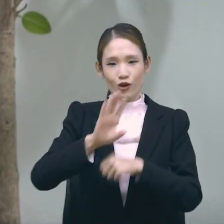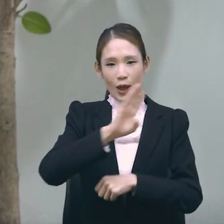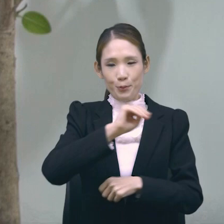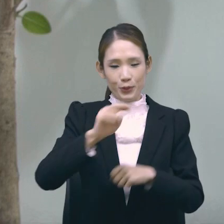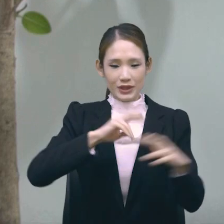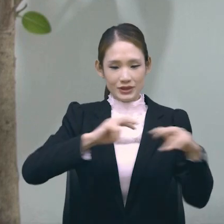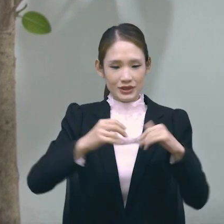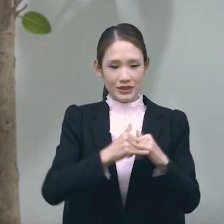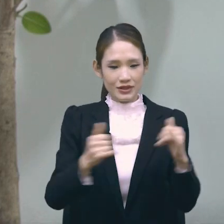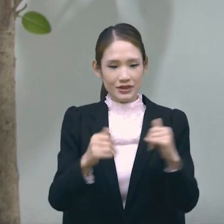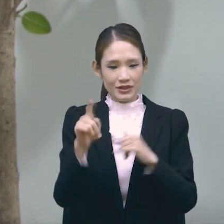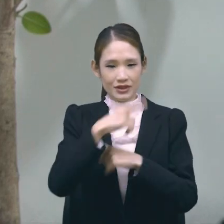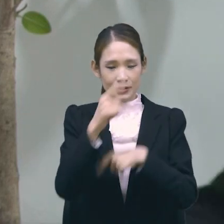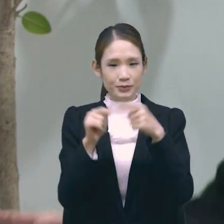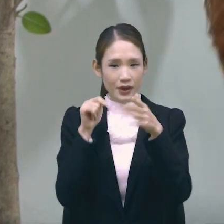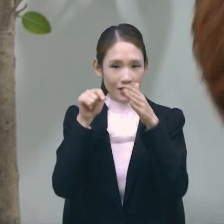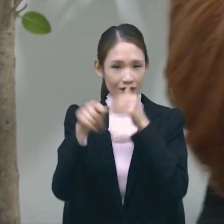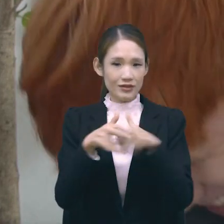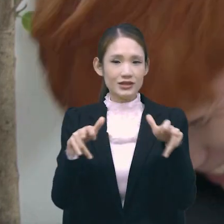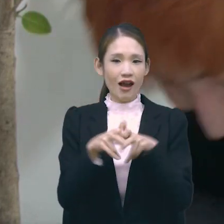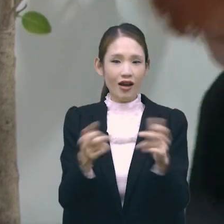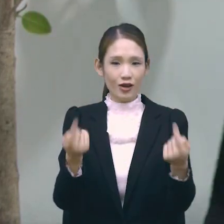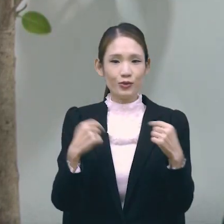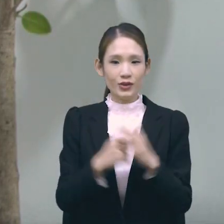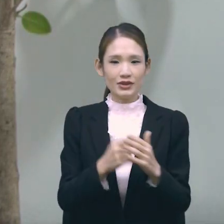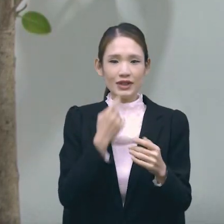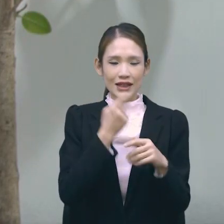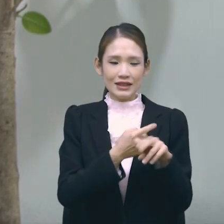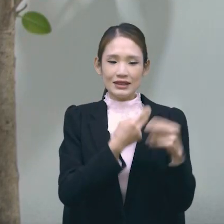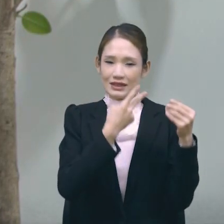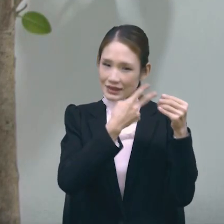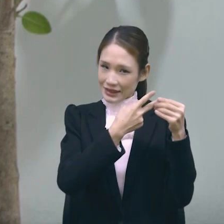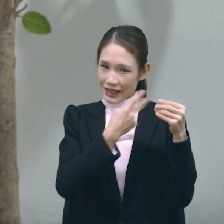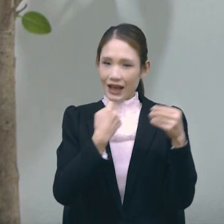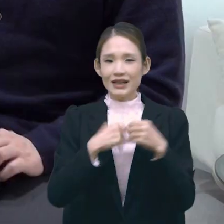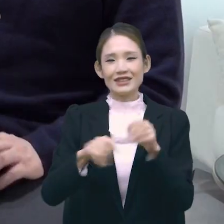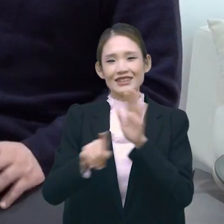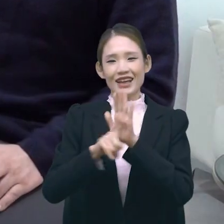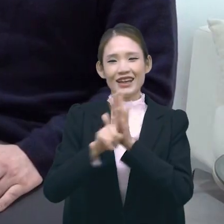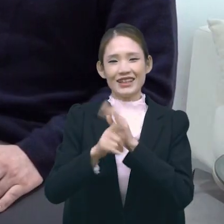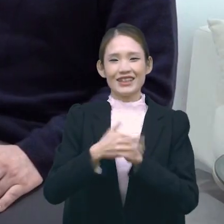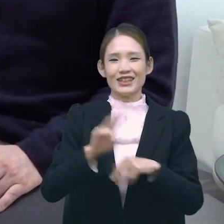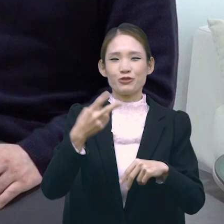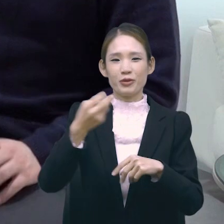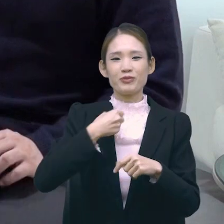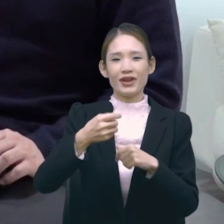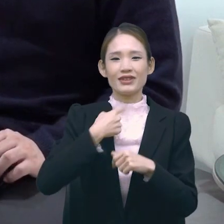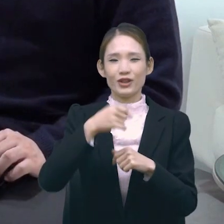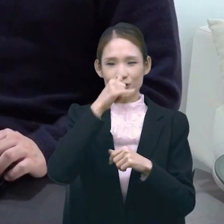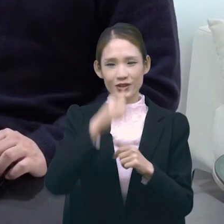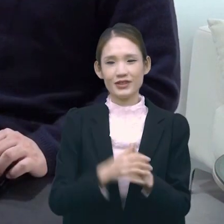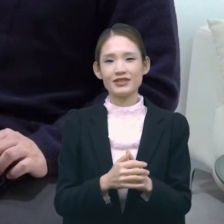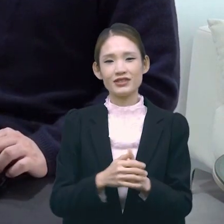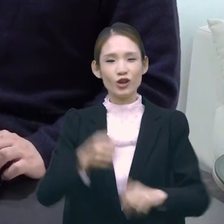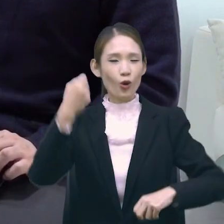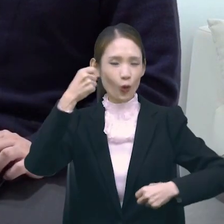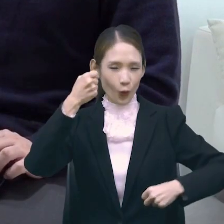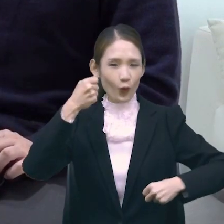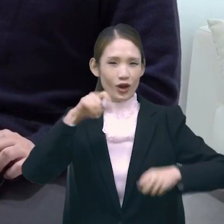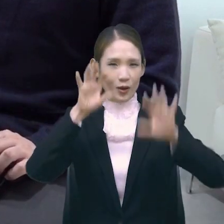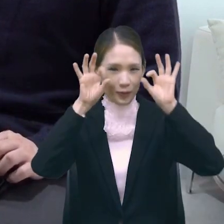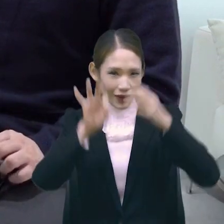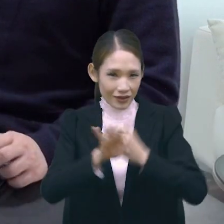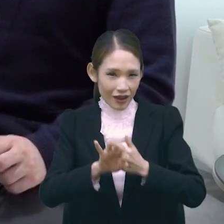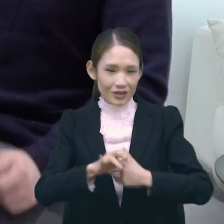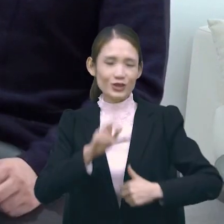MBC에서 주최한 전국 직장인 밴드 페스타에서 장애인만 나온 거 아닌데 은상 상금 200만 원. 아유, 잘났다. 네. 아, 근데